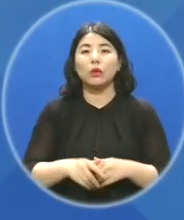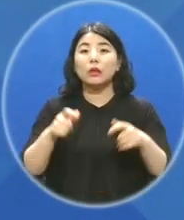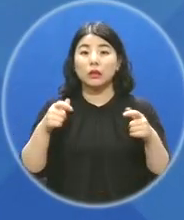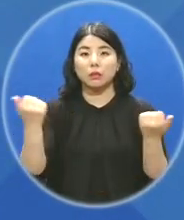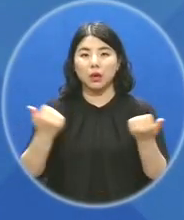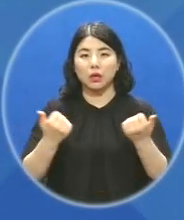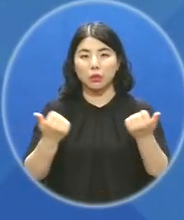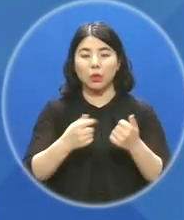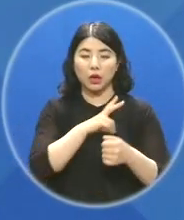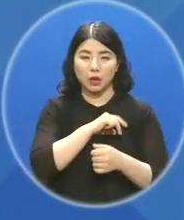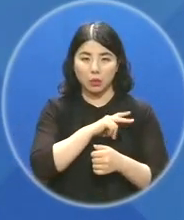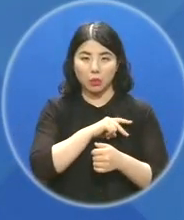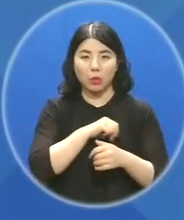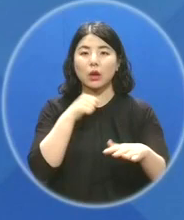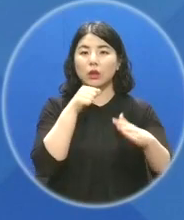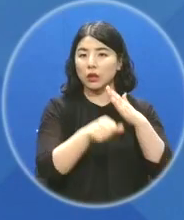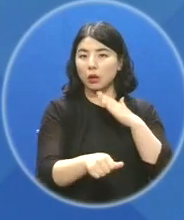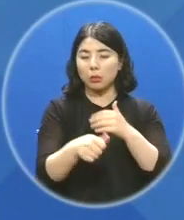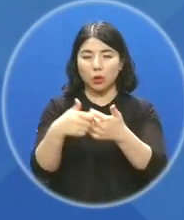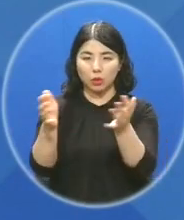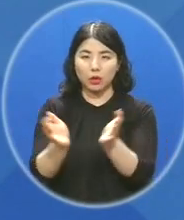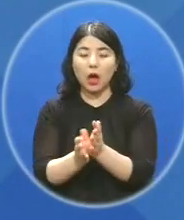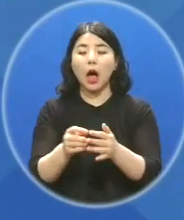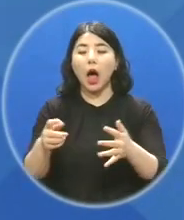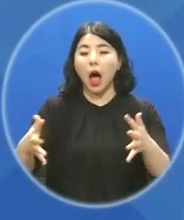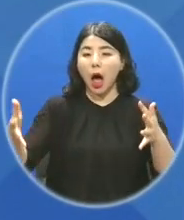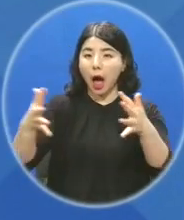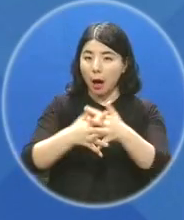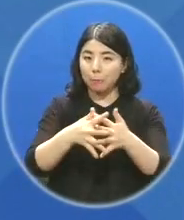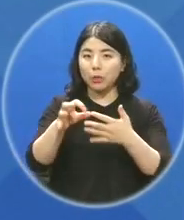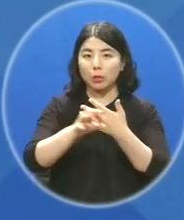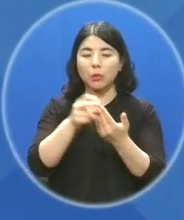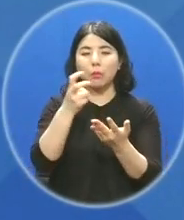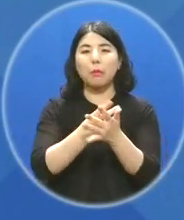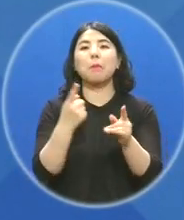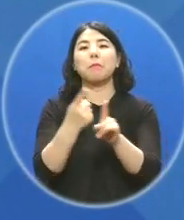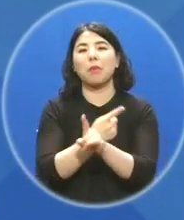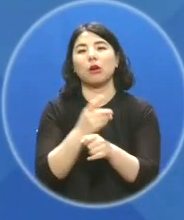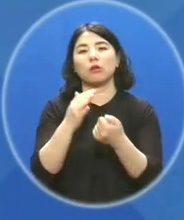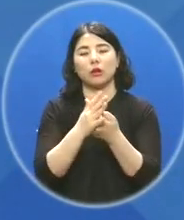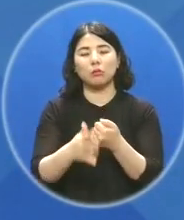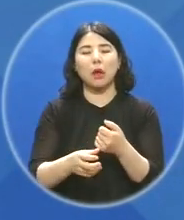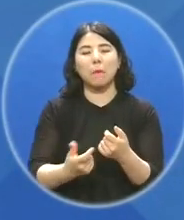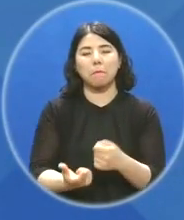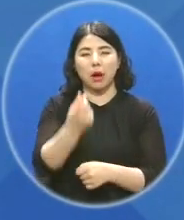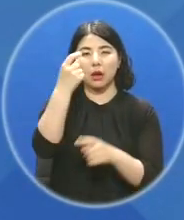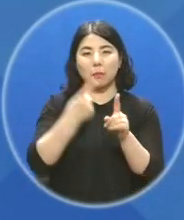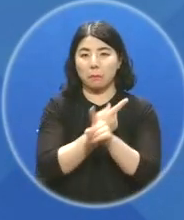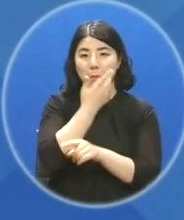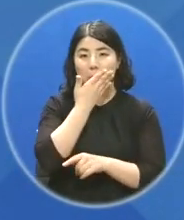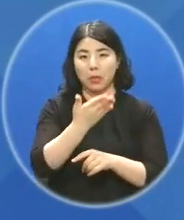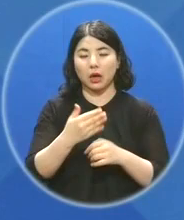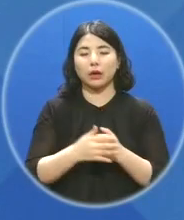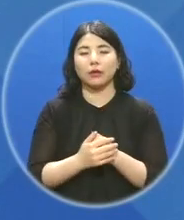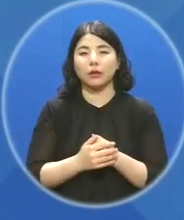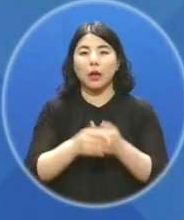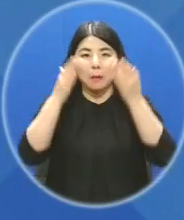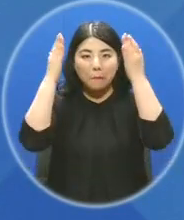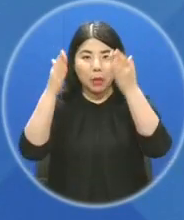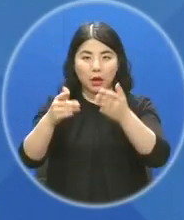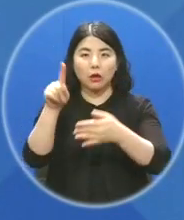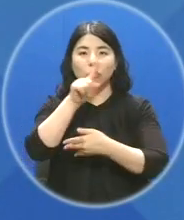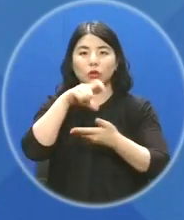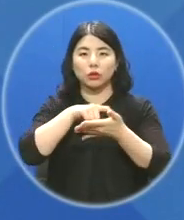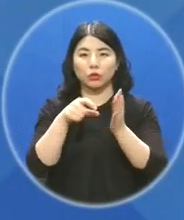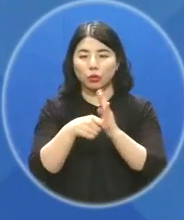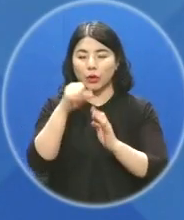지방의 의원들의 원내대표나 의장단이 합의하면 규칙을 바꾸는 거기 때문에 이거는 굉장히 빨리 잘 바꿀 수 있습니다. 그 바꾸려는 방향도 어느 정도